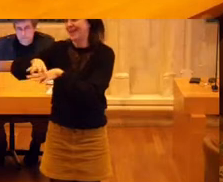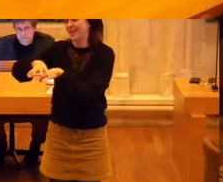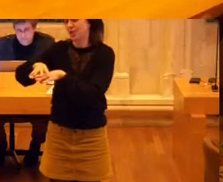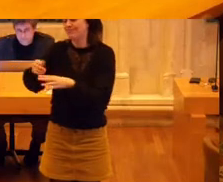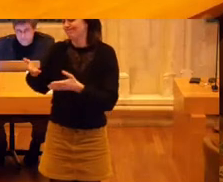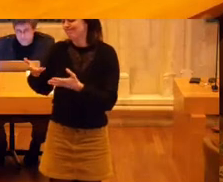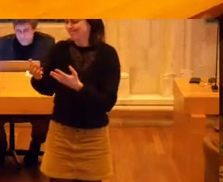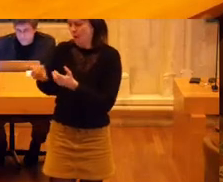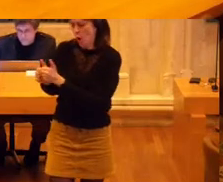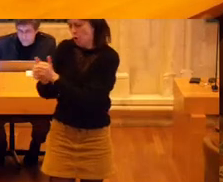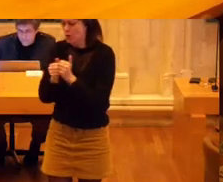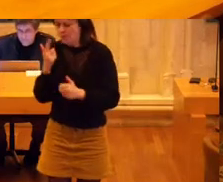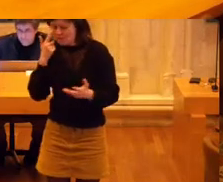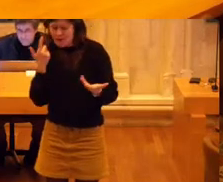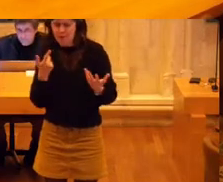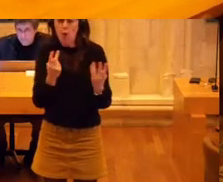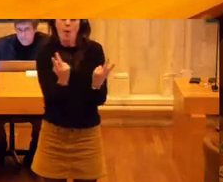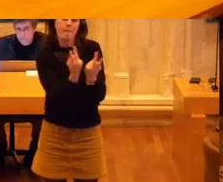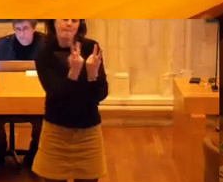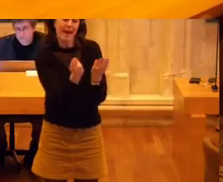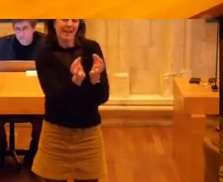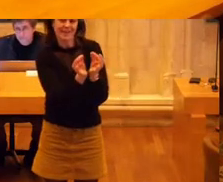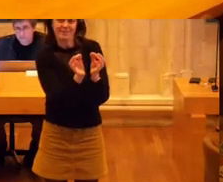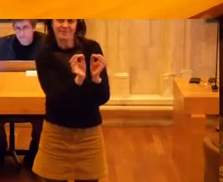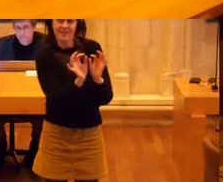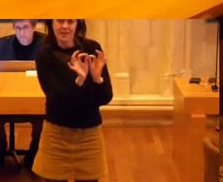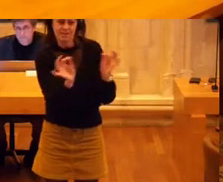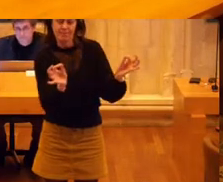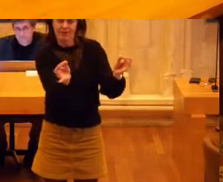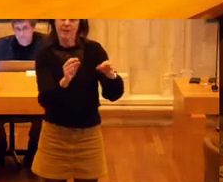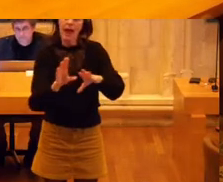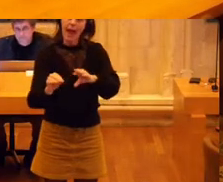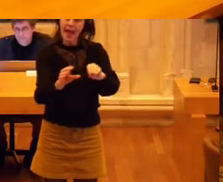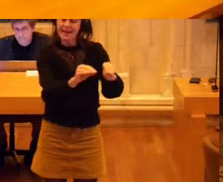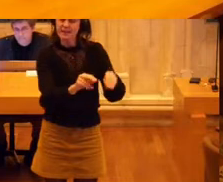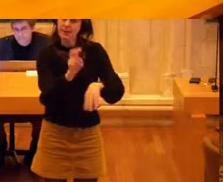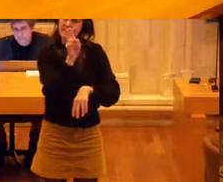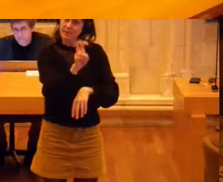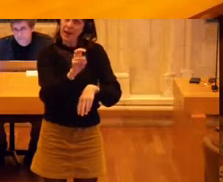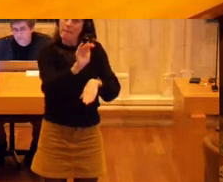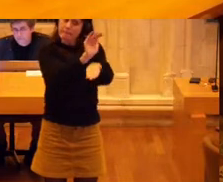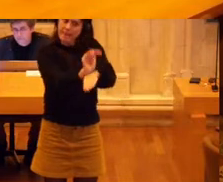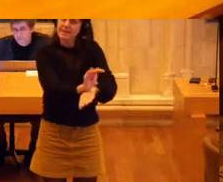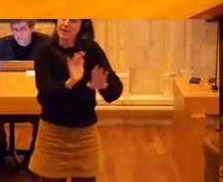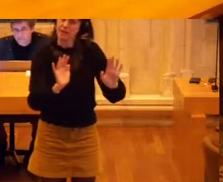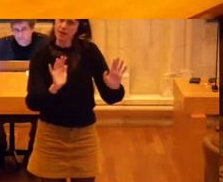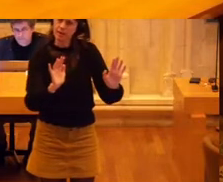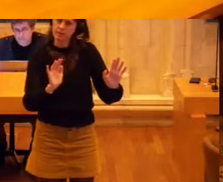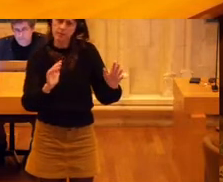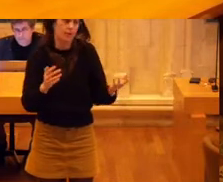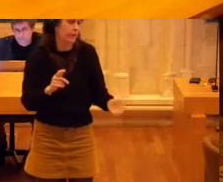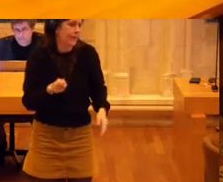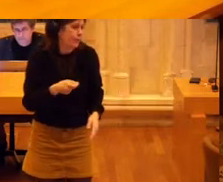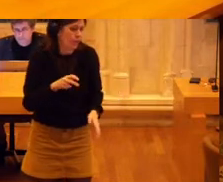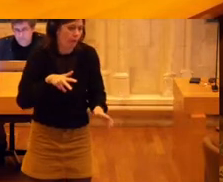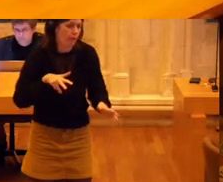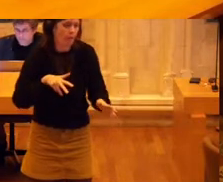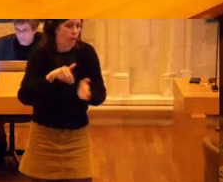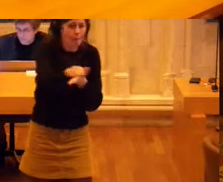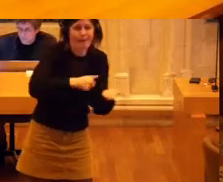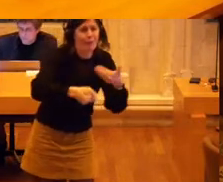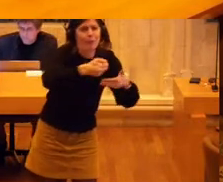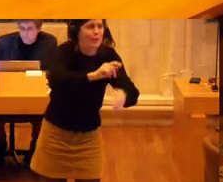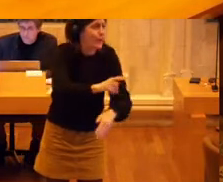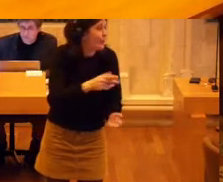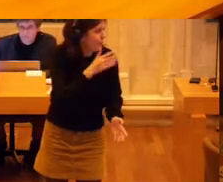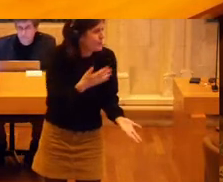différentes fonctionnalités du parc, étant donné qu'il est classé maintenant espace vert préservé, que nous n'entendons pas le construire. Il va être pérennisé. Nous